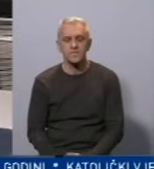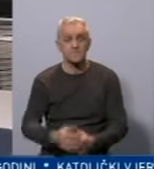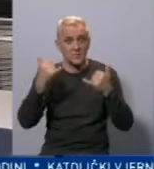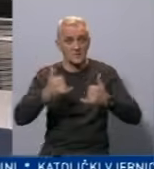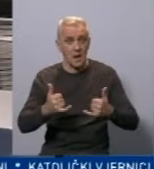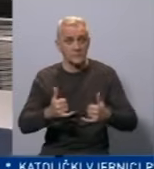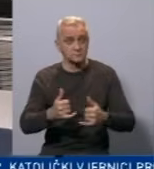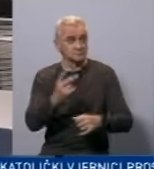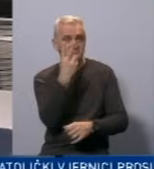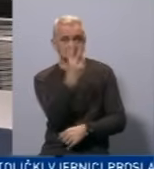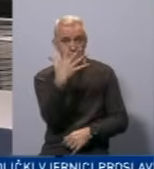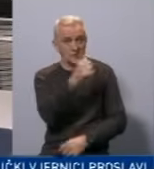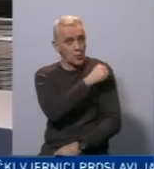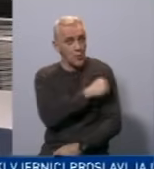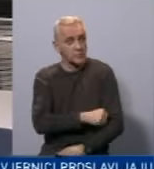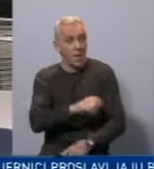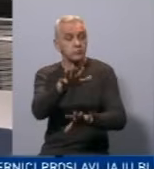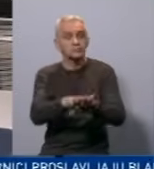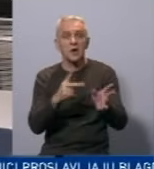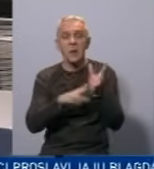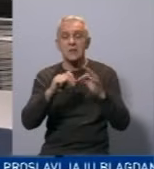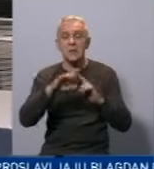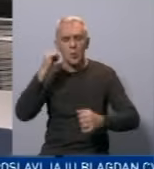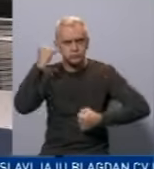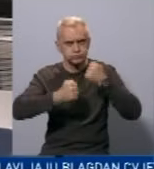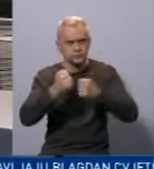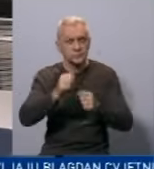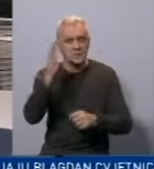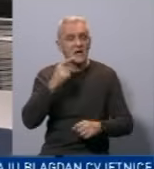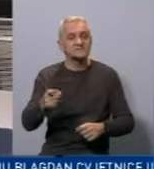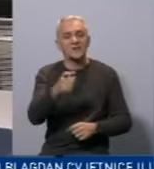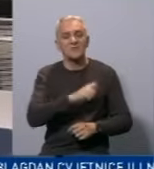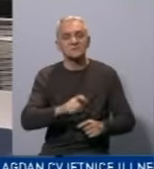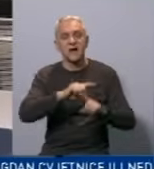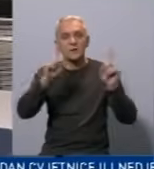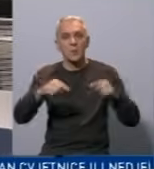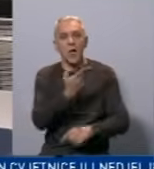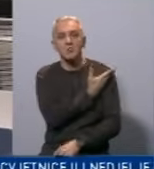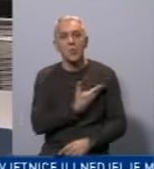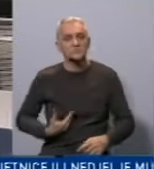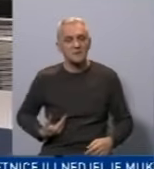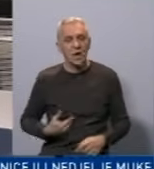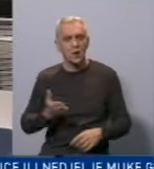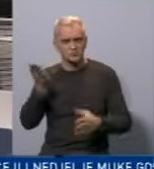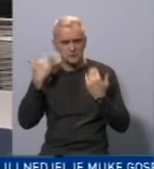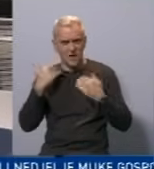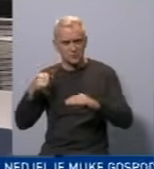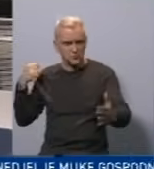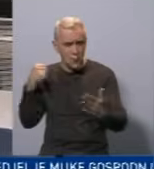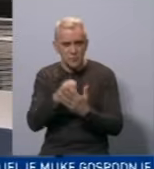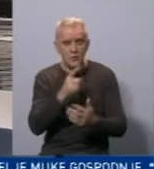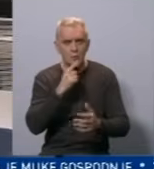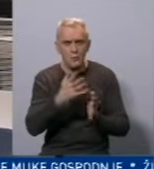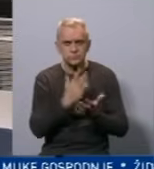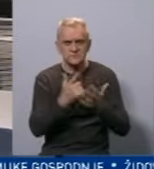Danas se navršava 25 godina od početka NATO bombardovanja tadašnje Savezne Republike Jugoslavije. U zračnim udarima koji